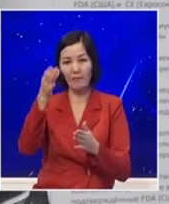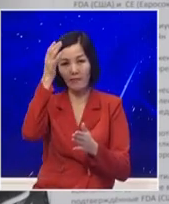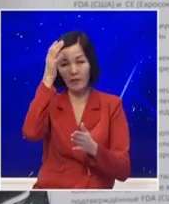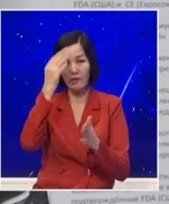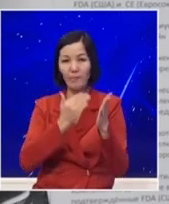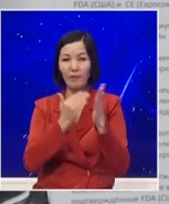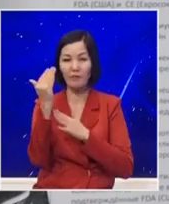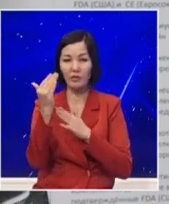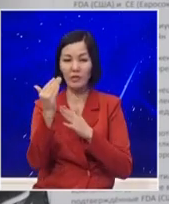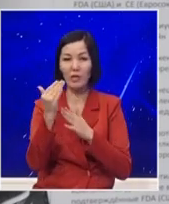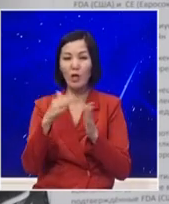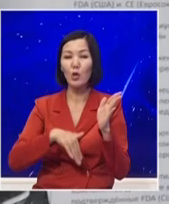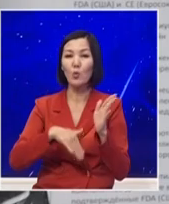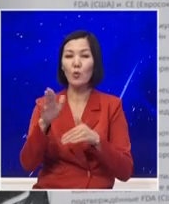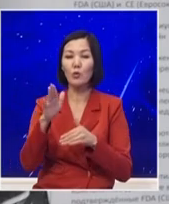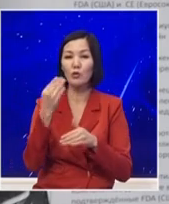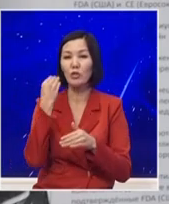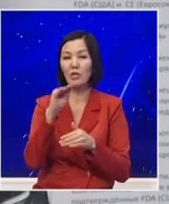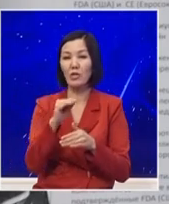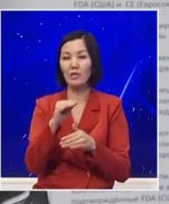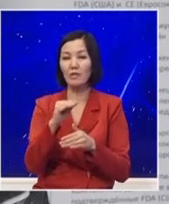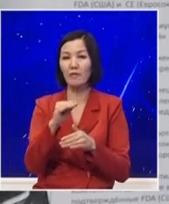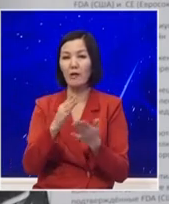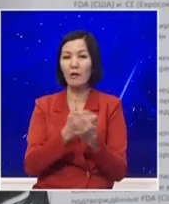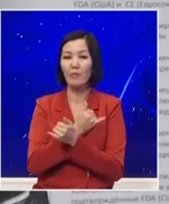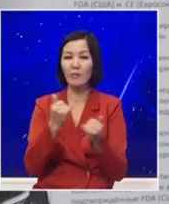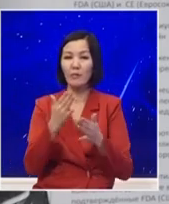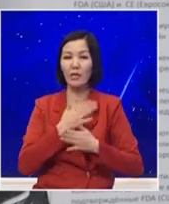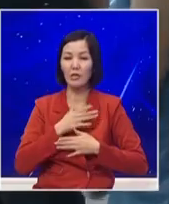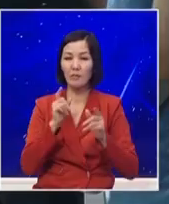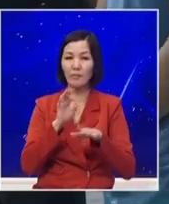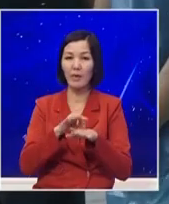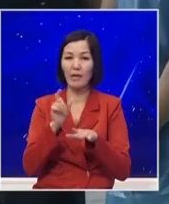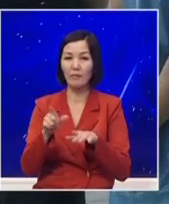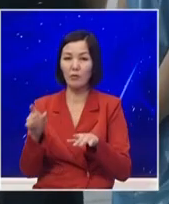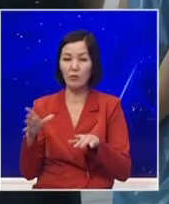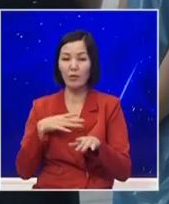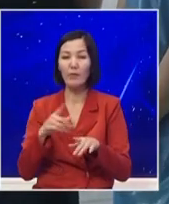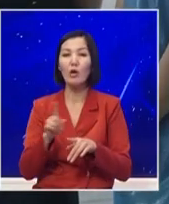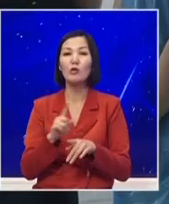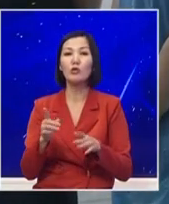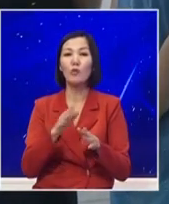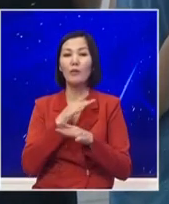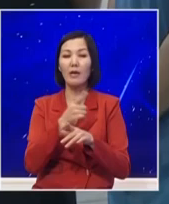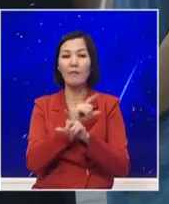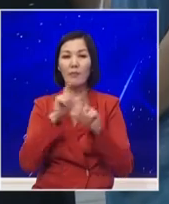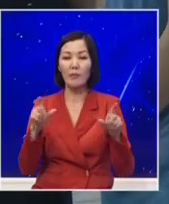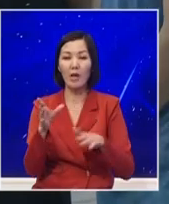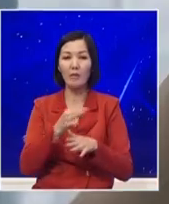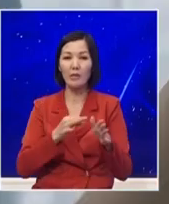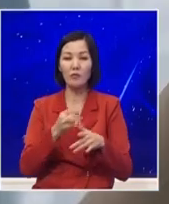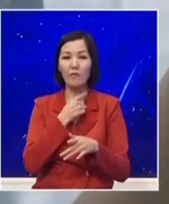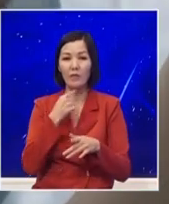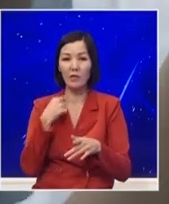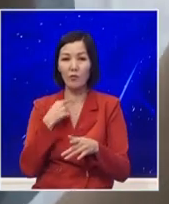врачей и улучшить качество оказываемой помощи нашим больным. Стоит отметить, что многопрофильный стационар областного